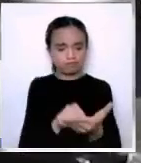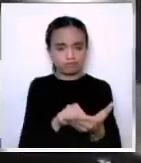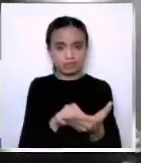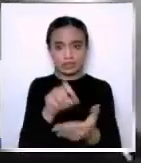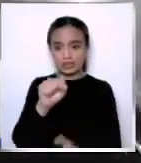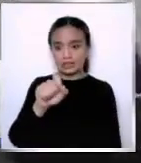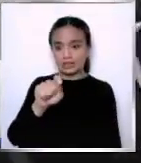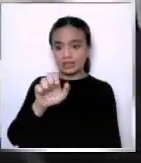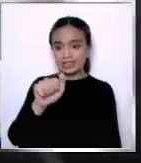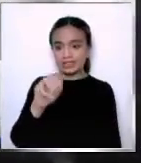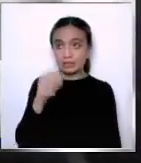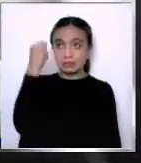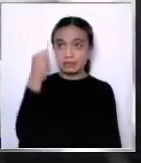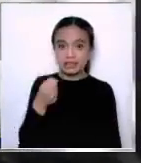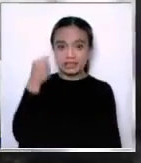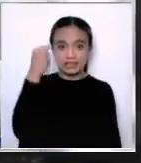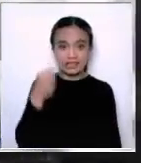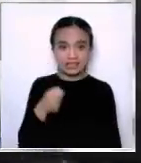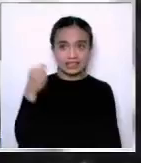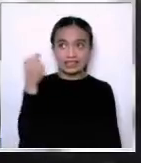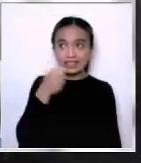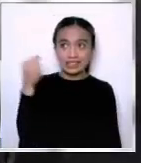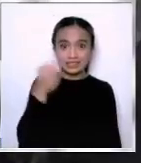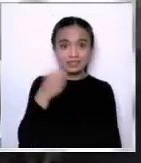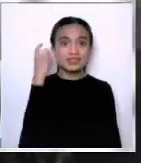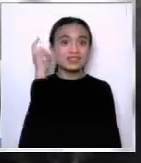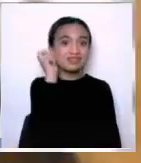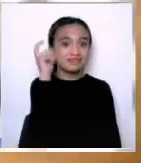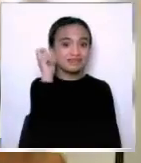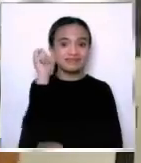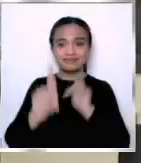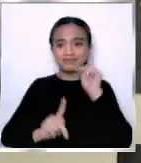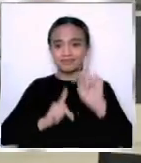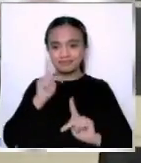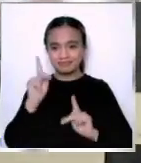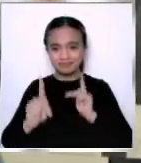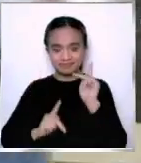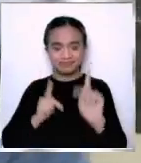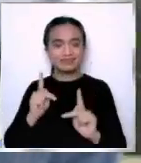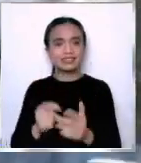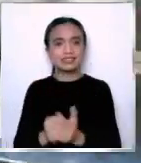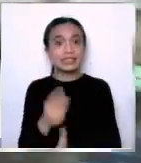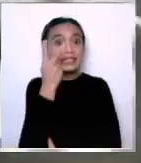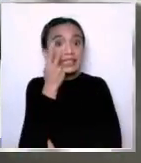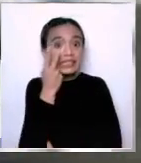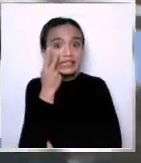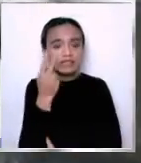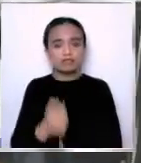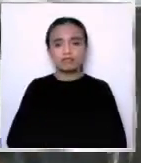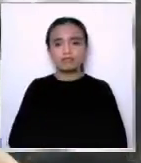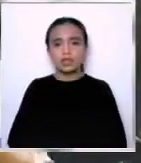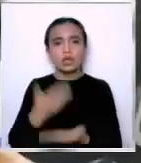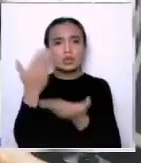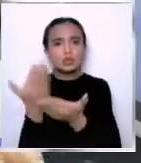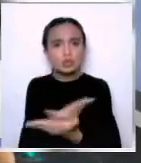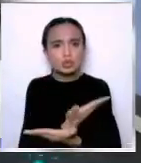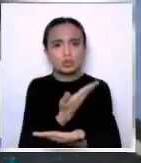ang kumakalembang sa bell at yun ang naririnig ng tao. Silipin natin ang makabagong busina ng tren ngayon.